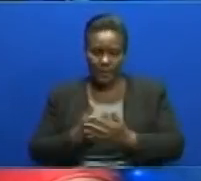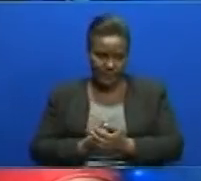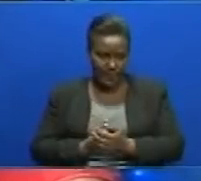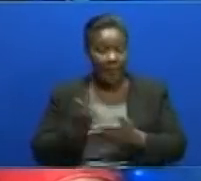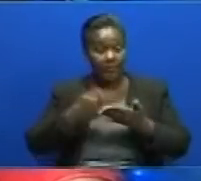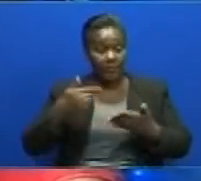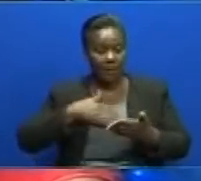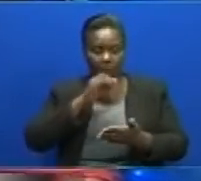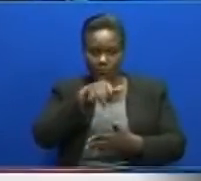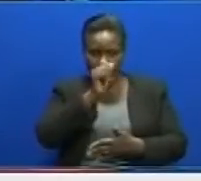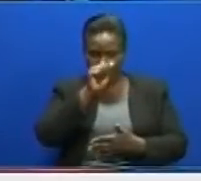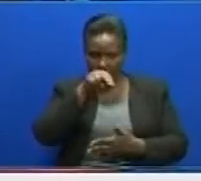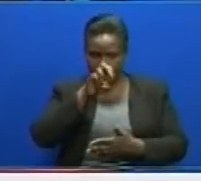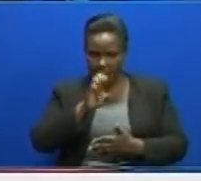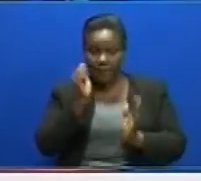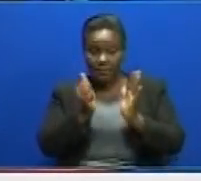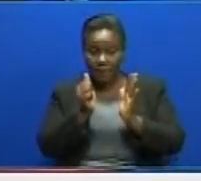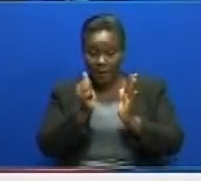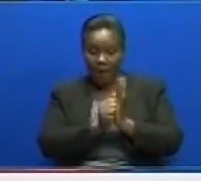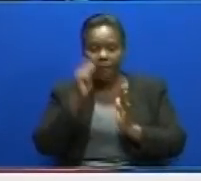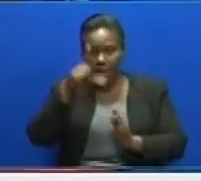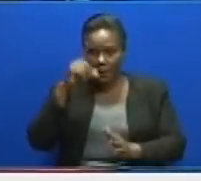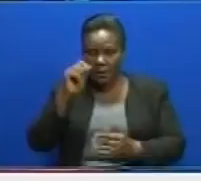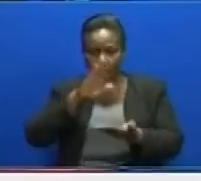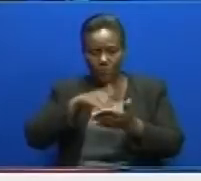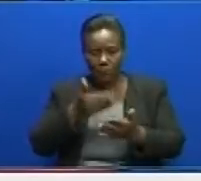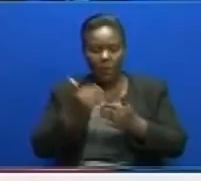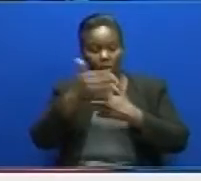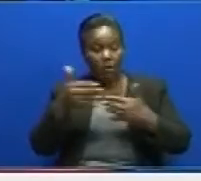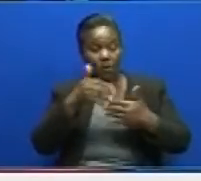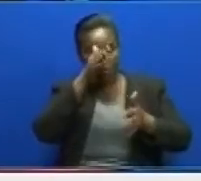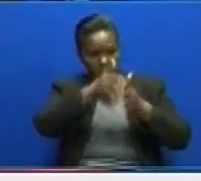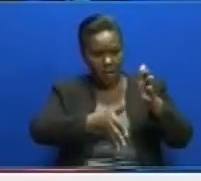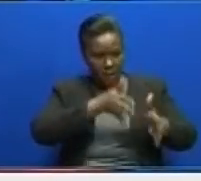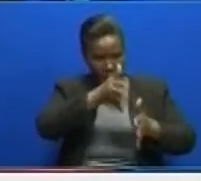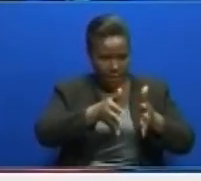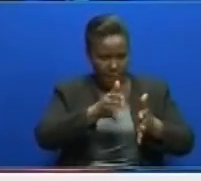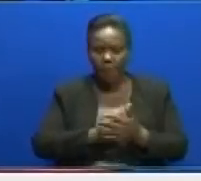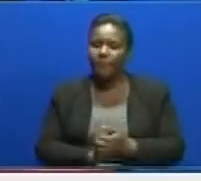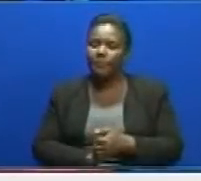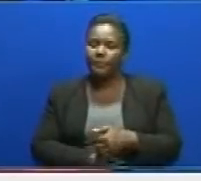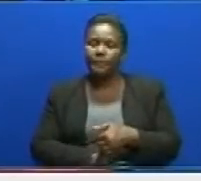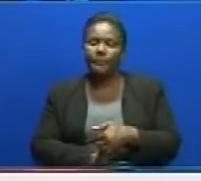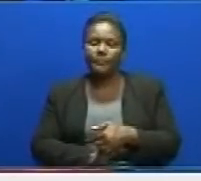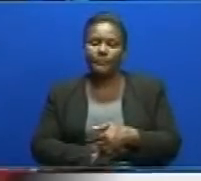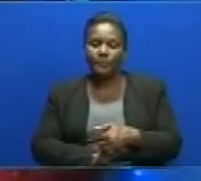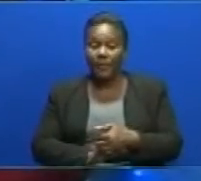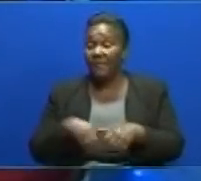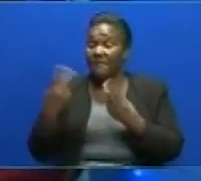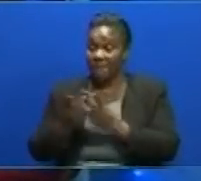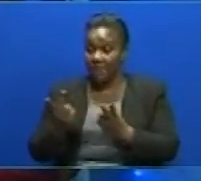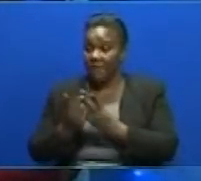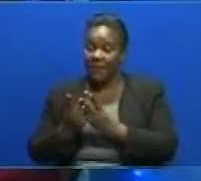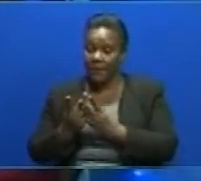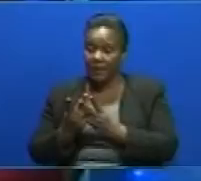naitwa Grace Kingalame, mwenzangu anayekuletea taarifa hii ya habari kwa lugha ya alama ni Jane Malumbo. Lakini pia ukumbuke